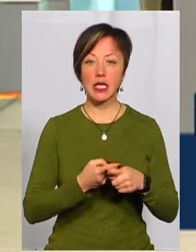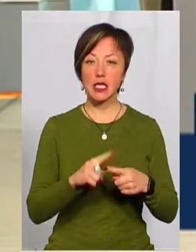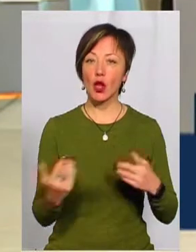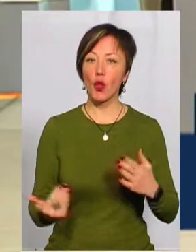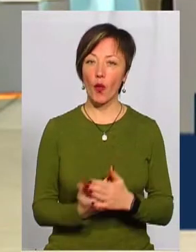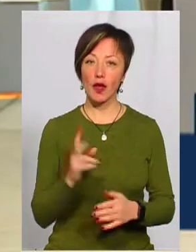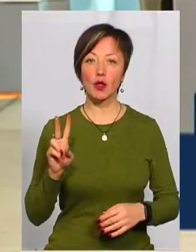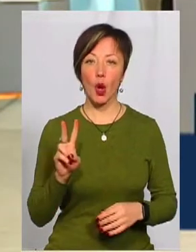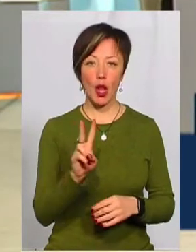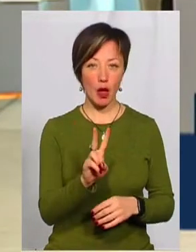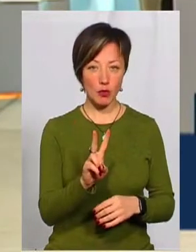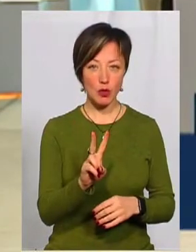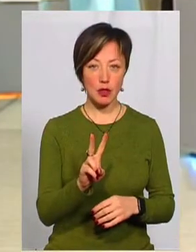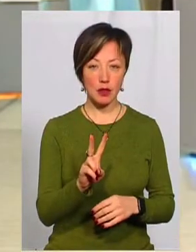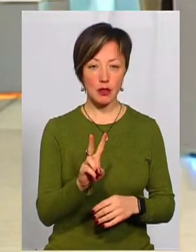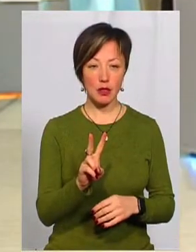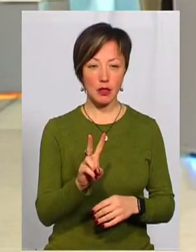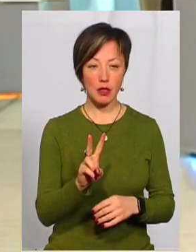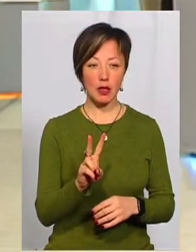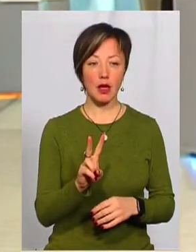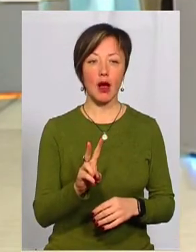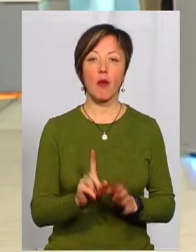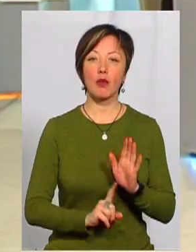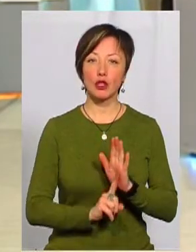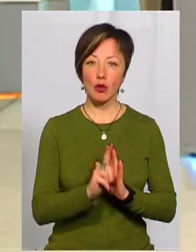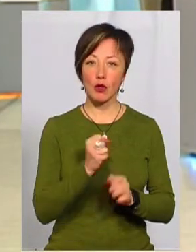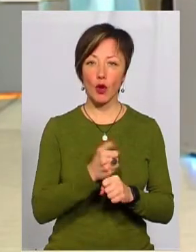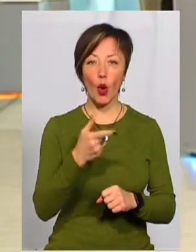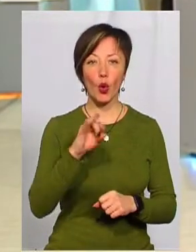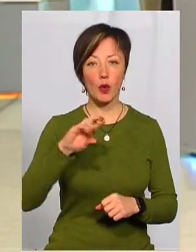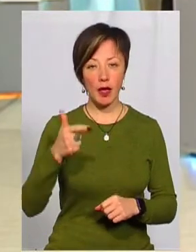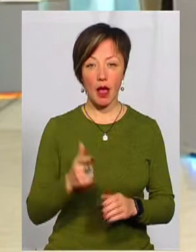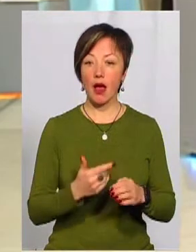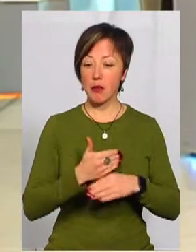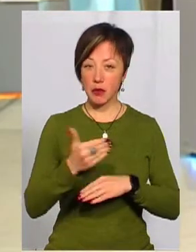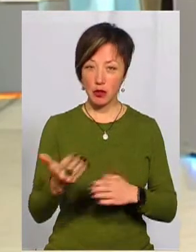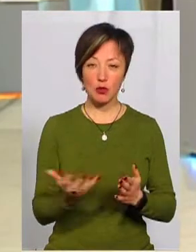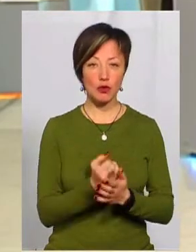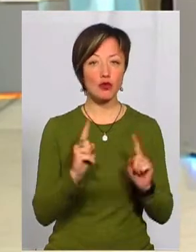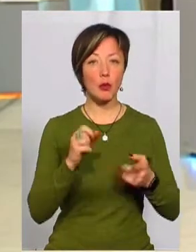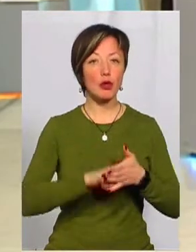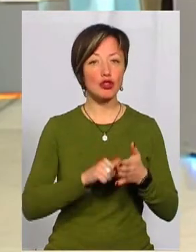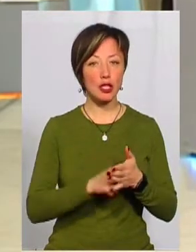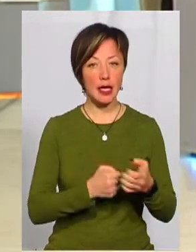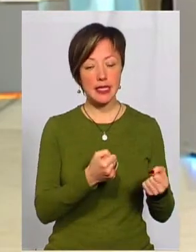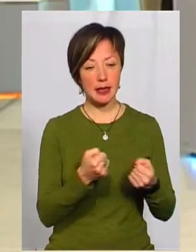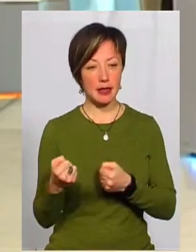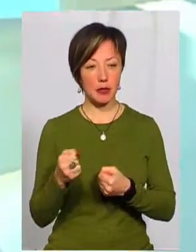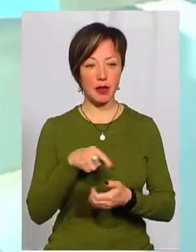нові тролейбуси автономні, що вони вийдуть на лінії у грудні. Вийшли пізніше. В чому причина